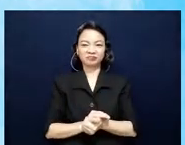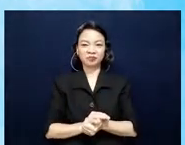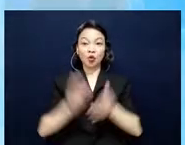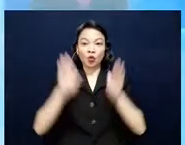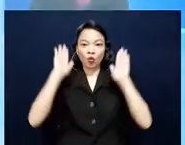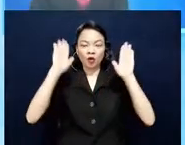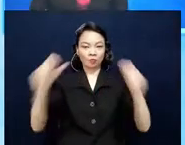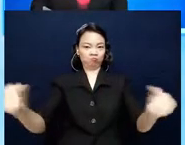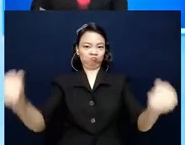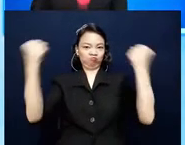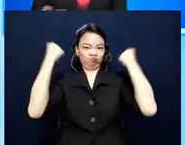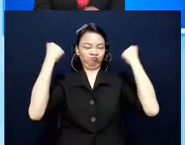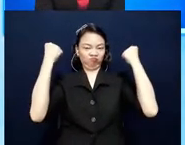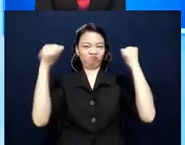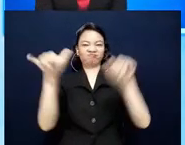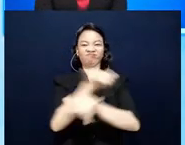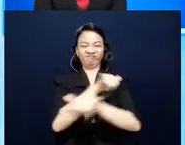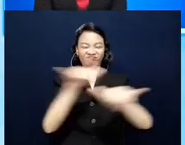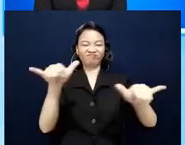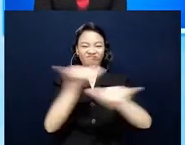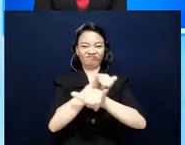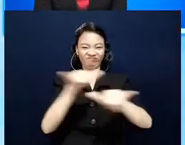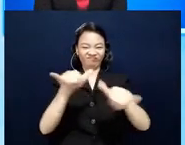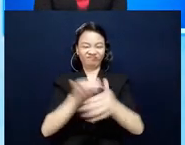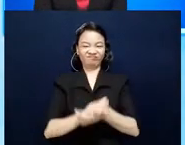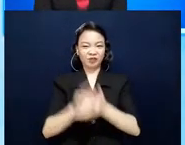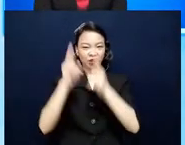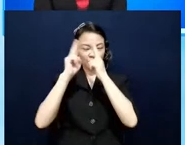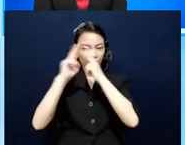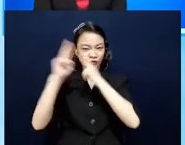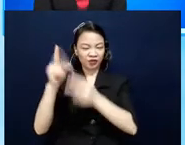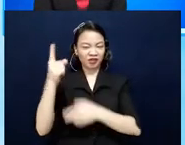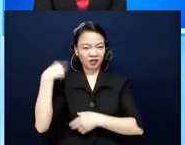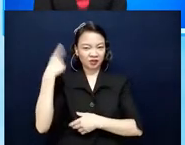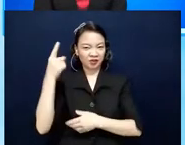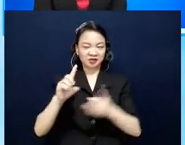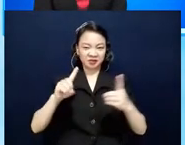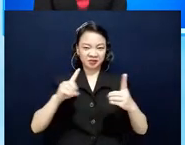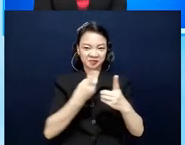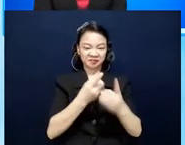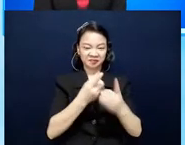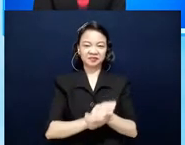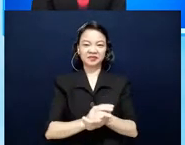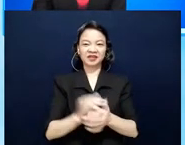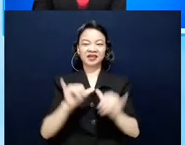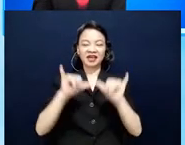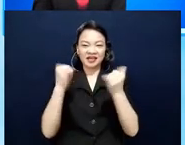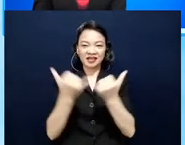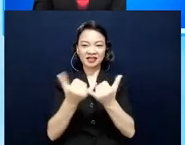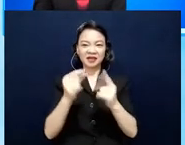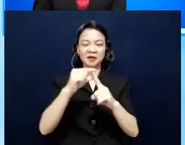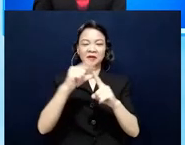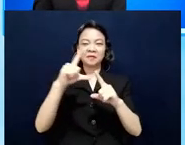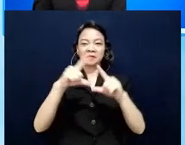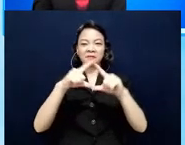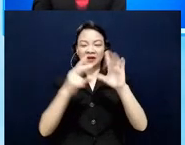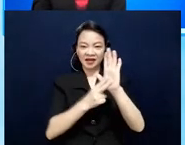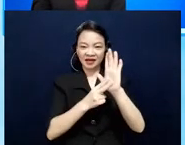sama. Tentu yang terhormat Direktur Eksekutif Yayasan Plan Internasional Indonesia, Ibu Dini